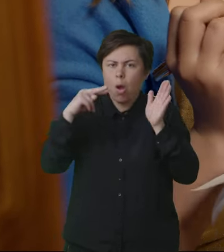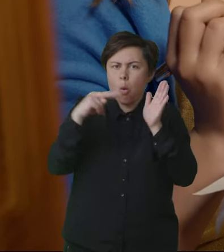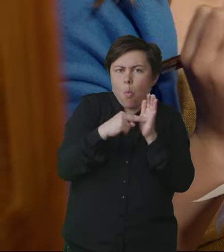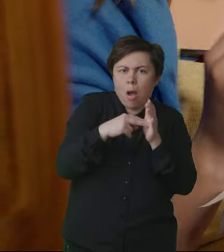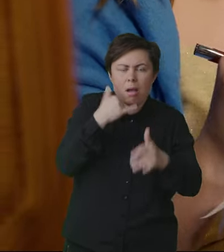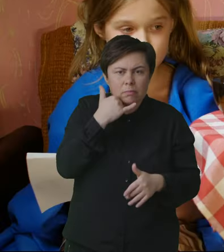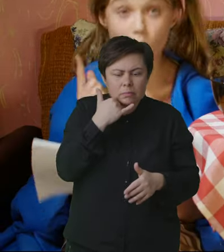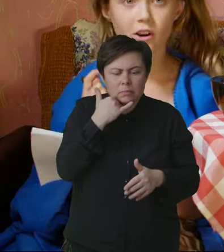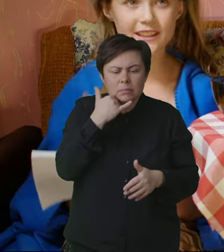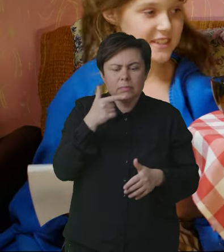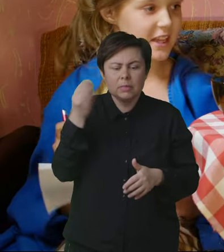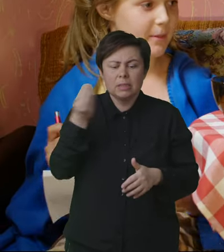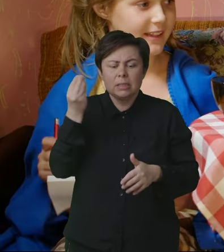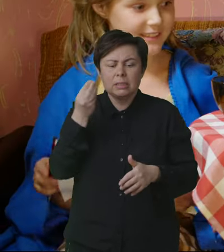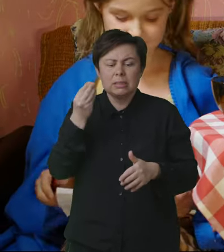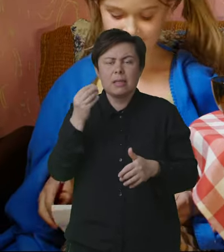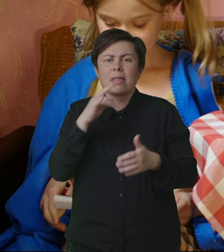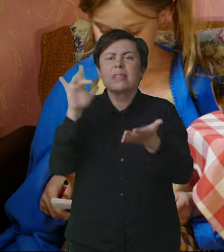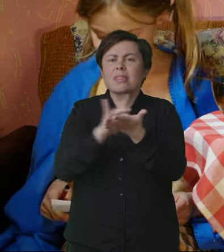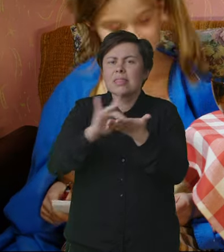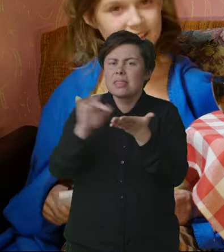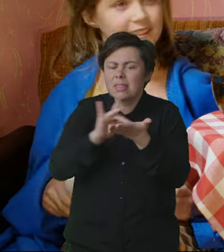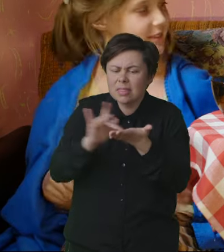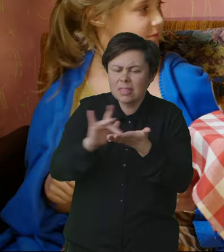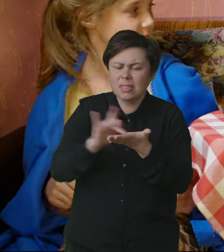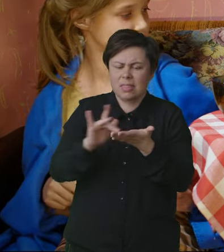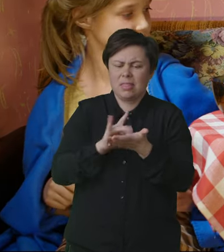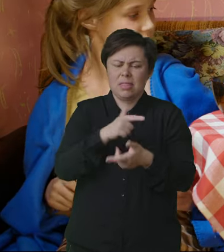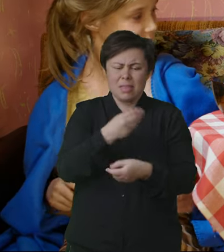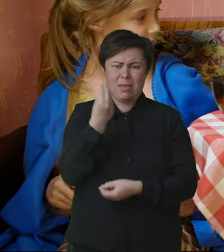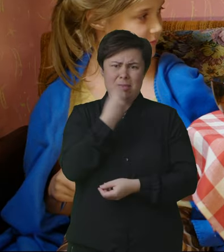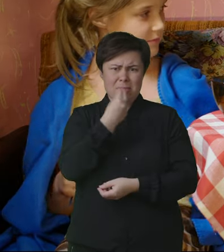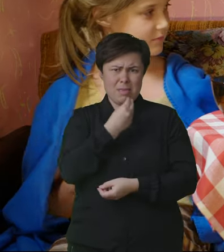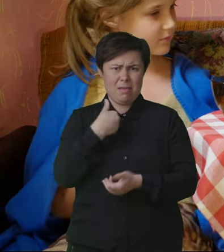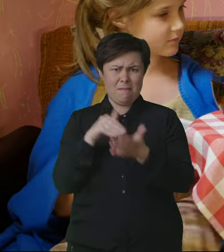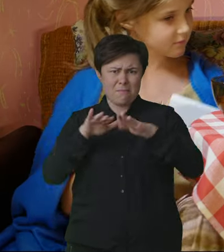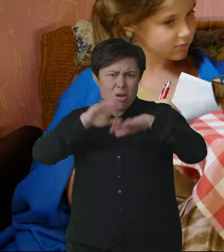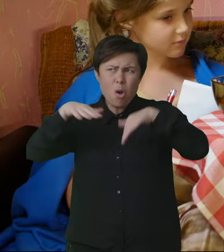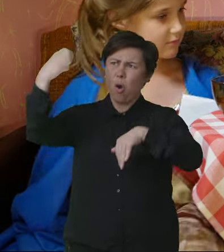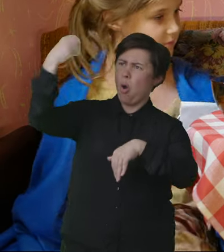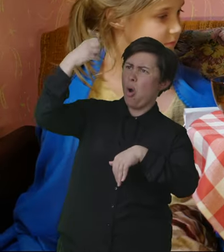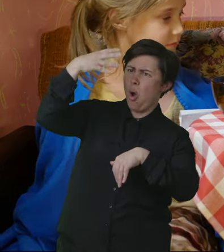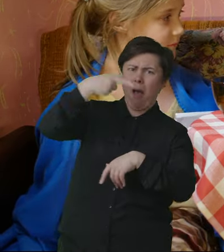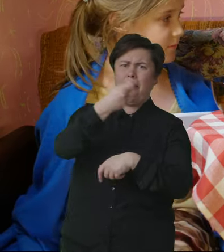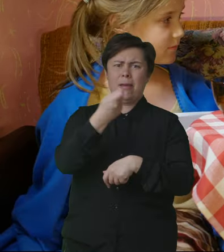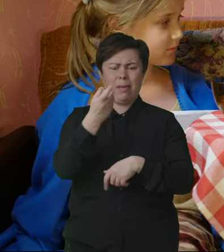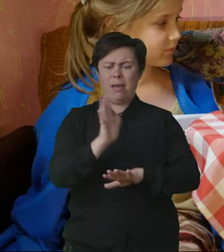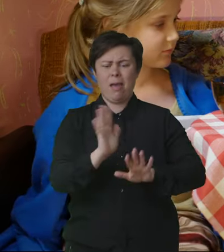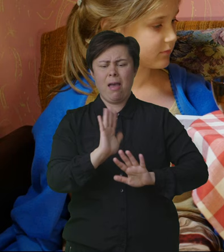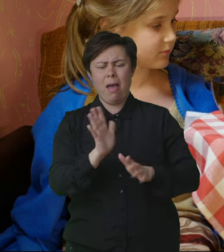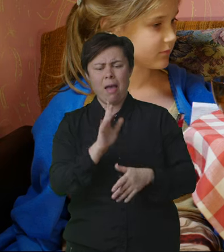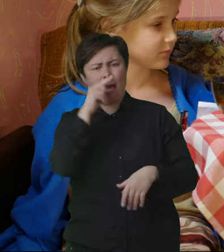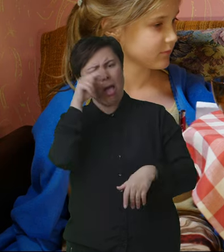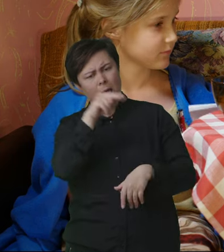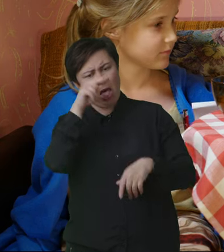ładowarka. O, jeszcze tablet. Ty nad morze, pływać, opalać się jedziesz, a nie zaś te